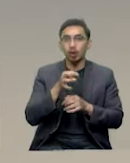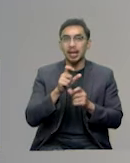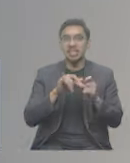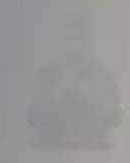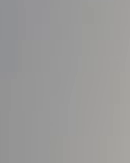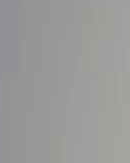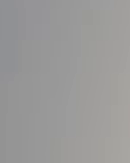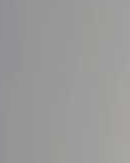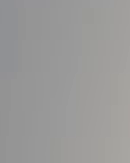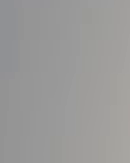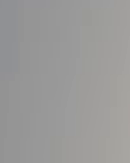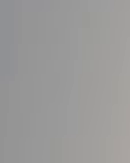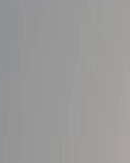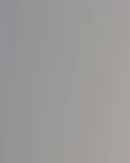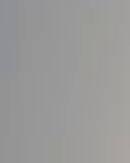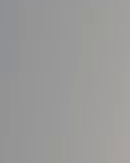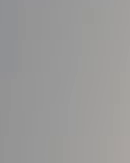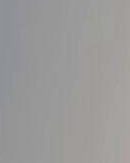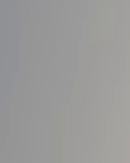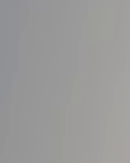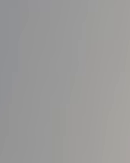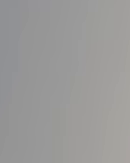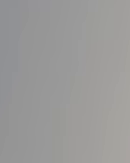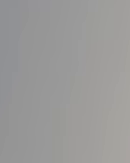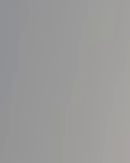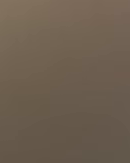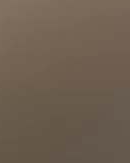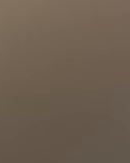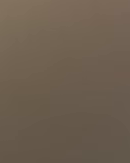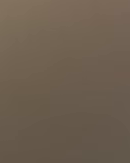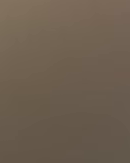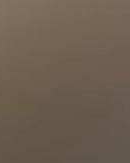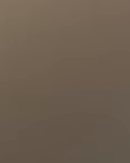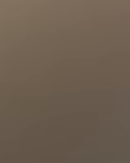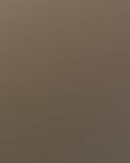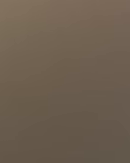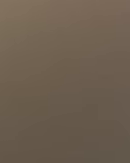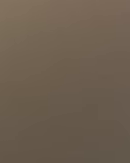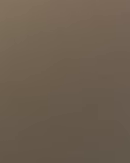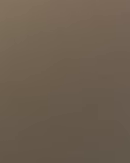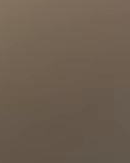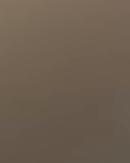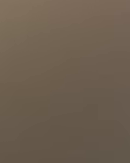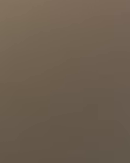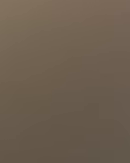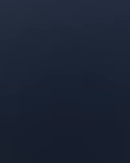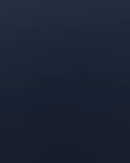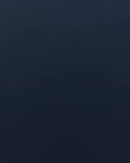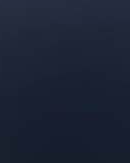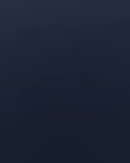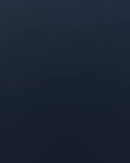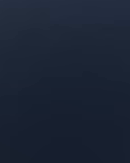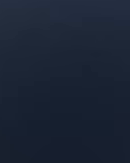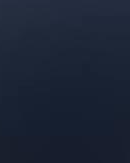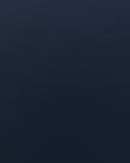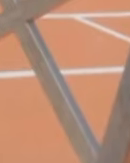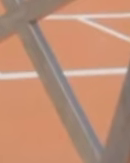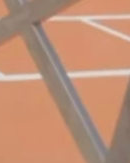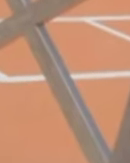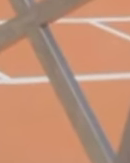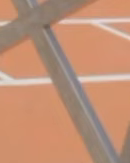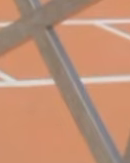Kontingen protes venue dipenuhi sampah, diduga panitia pelaksana tidak membersihkan sampah sebelum pertandingan dimulai. Bahkan sebelumnya